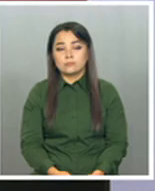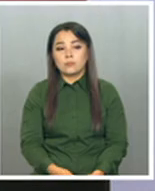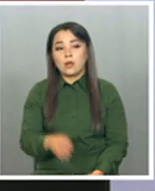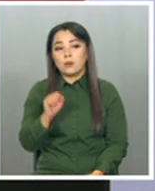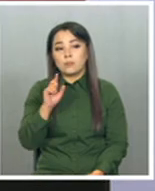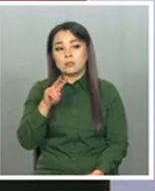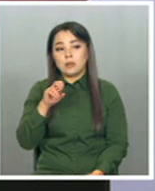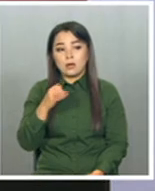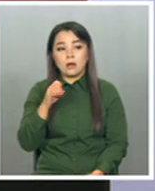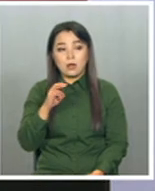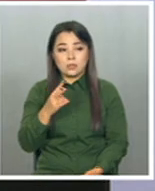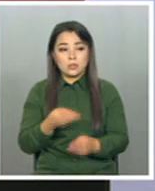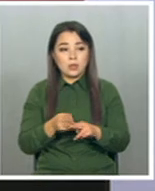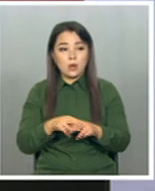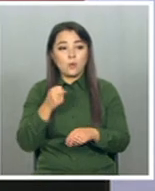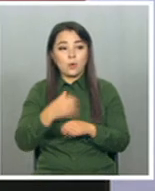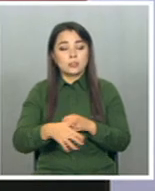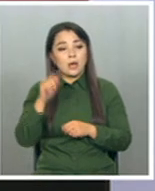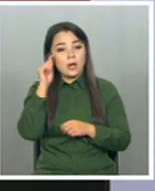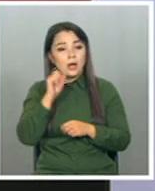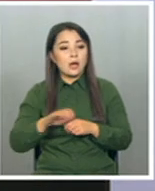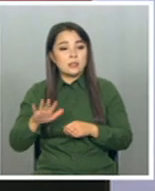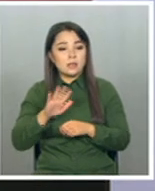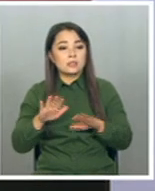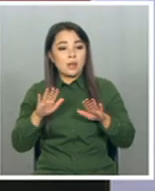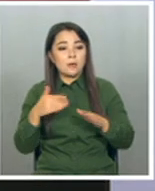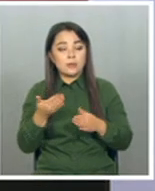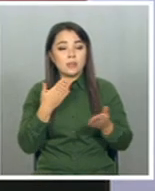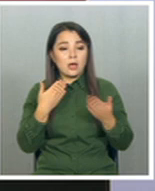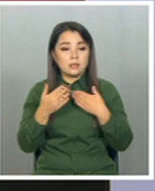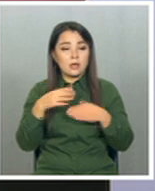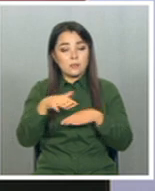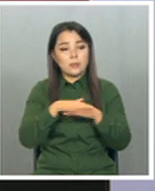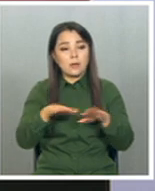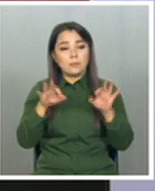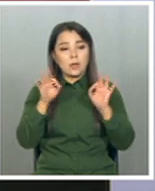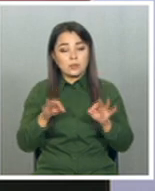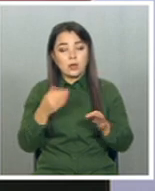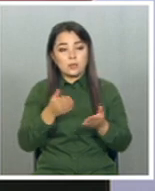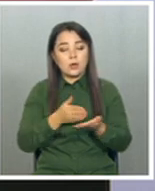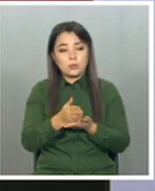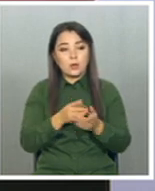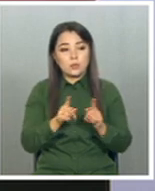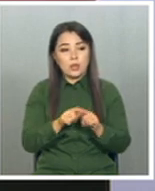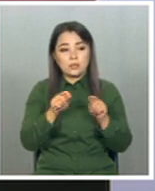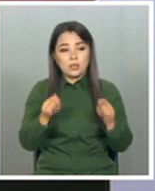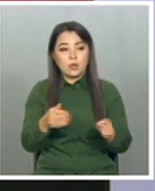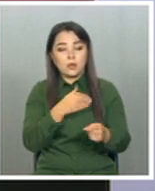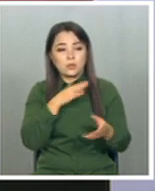Абылай хан Орта Азия елдерімен де дұрыс саясат орнатуды көздеді.